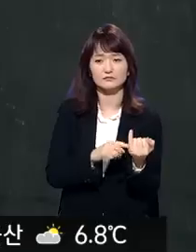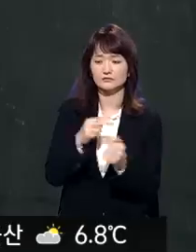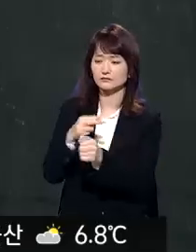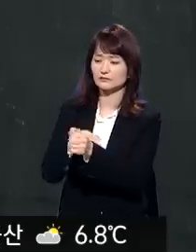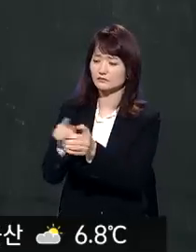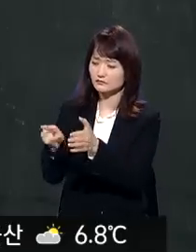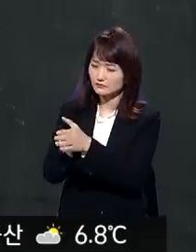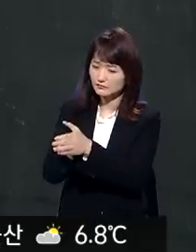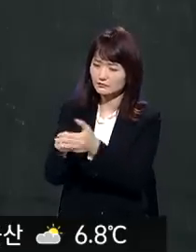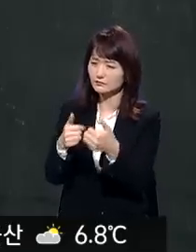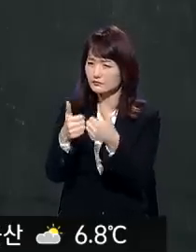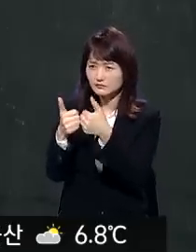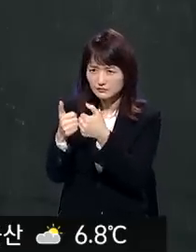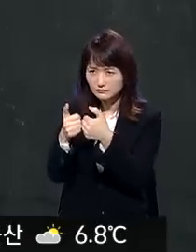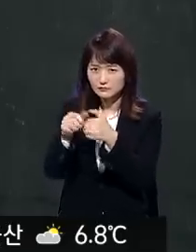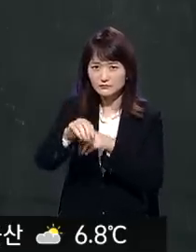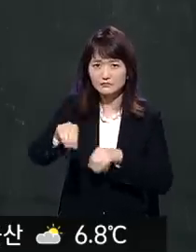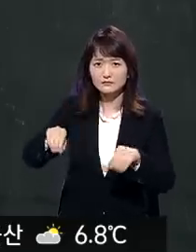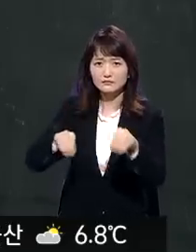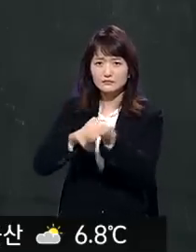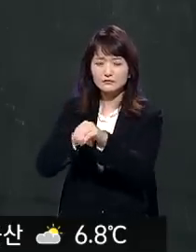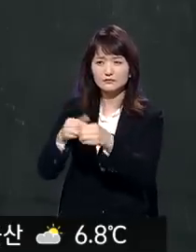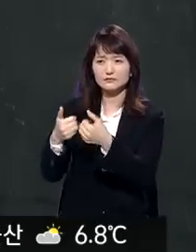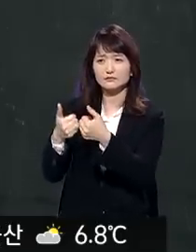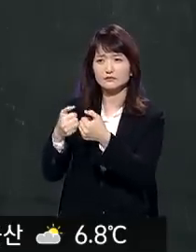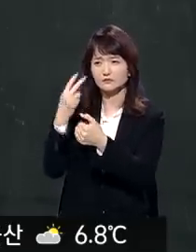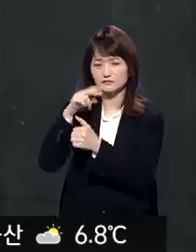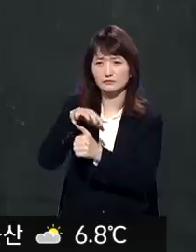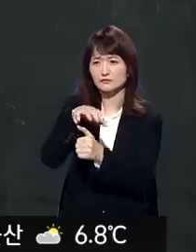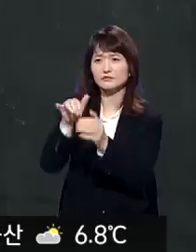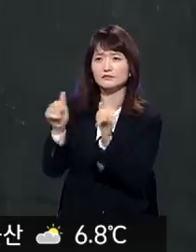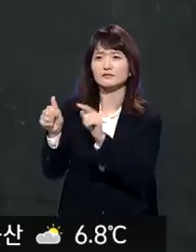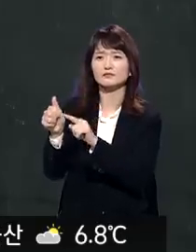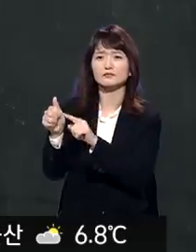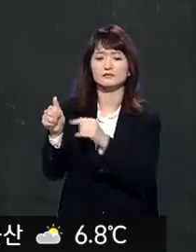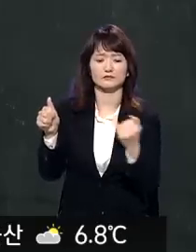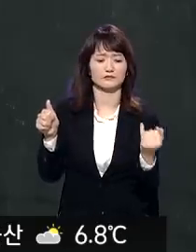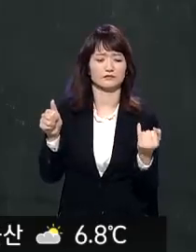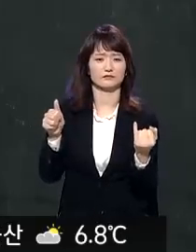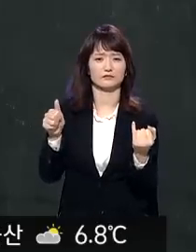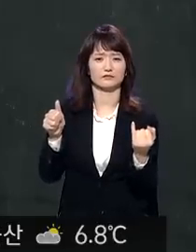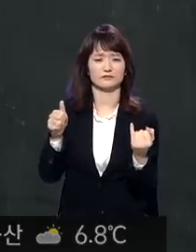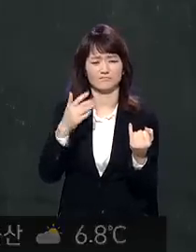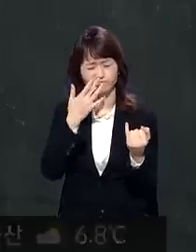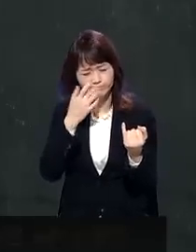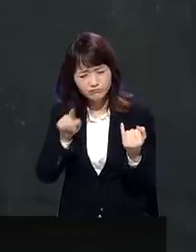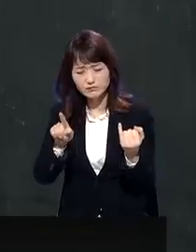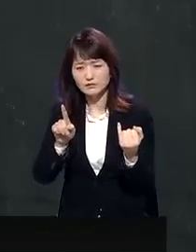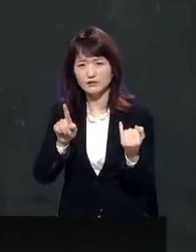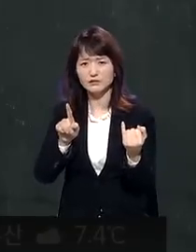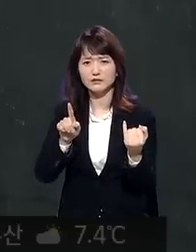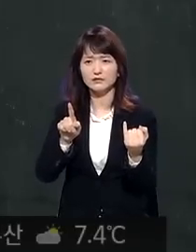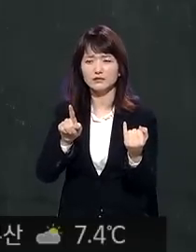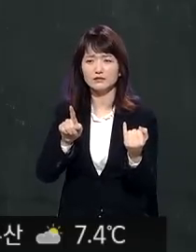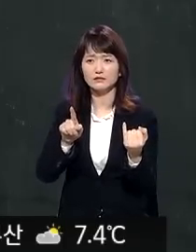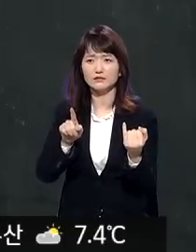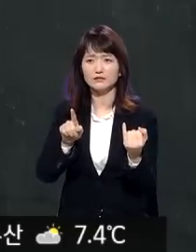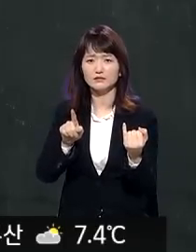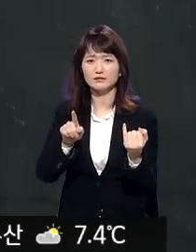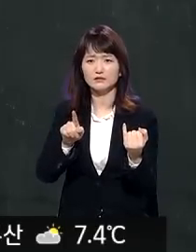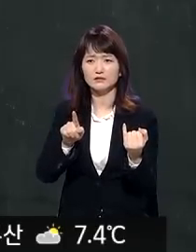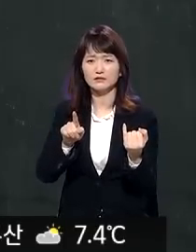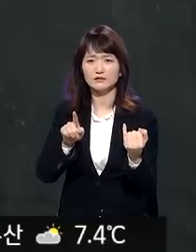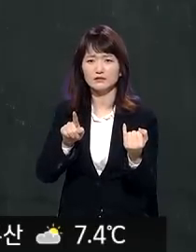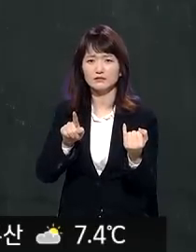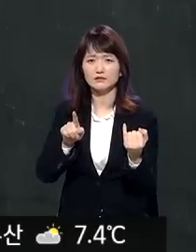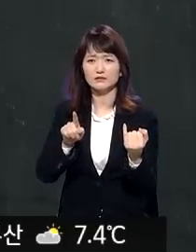하고 하는데 오히려 상담 받아주고 보호해야 될 사람이 정말 이해 안 가는 비상식적인